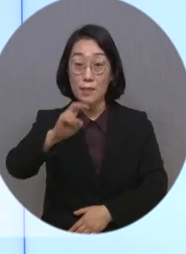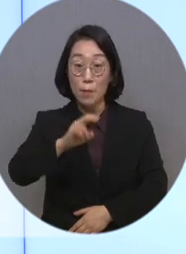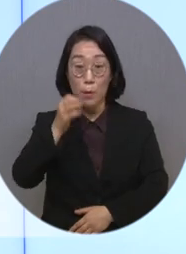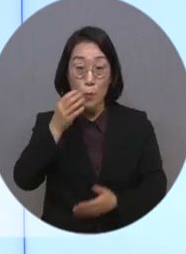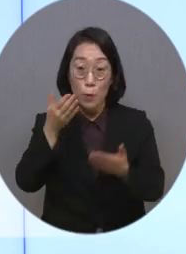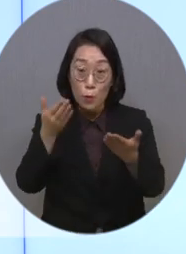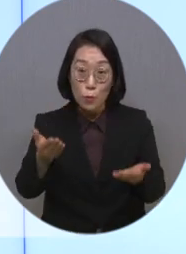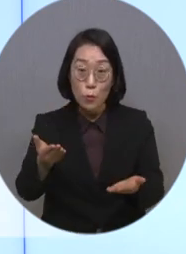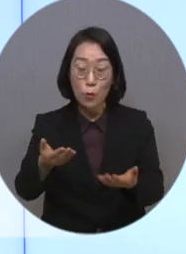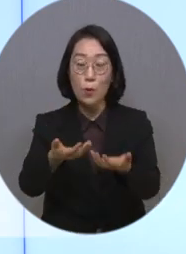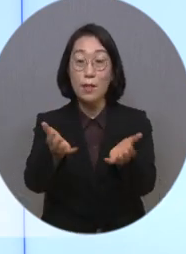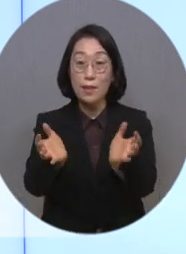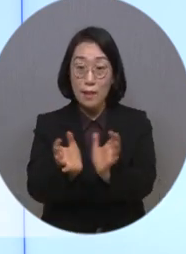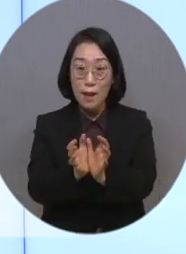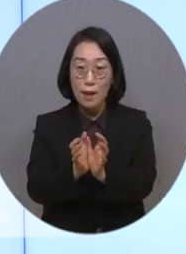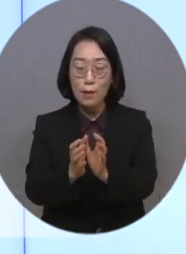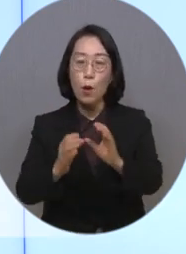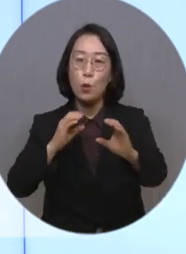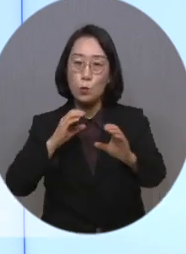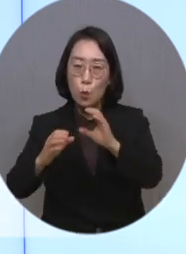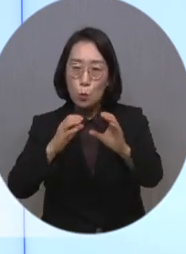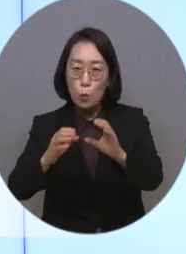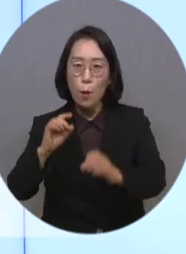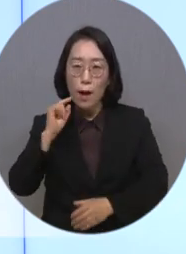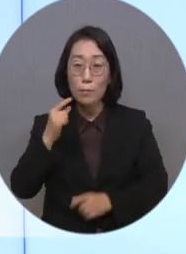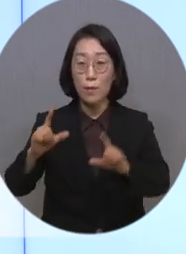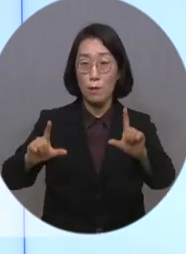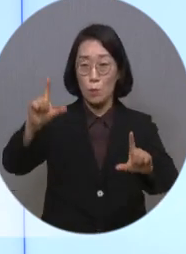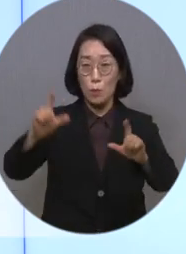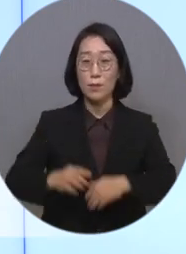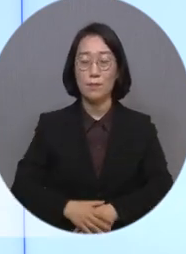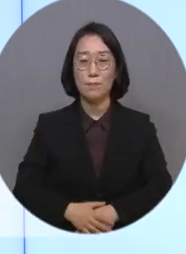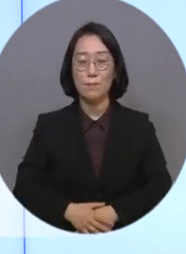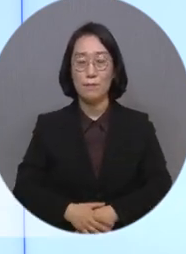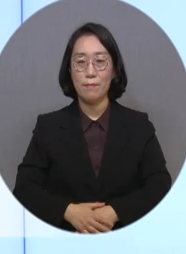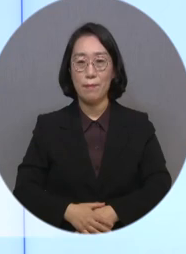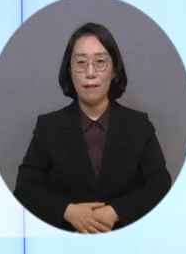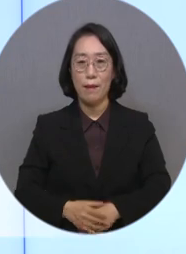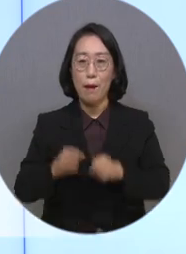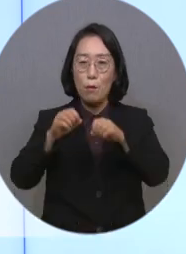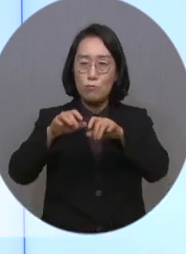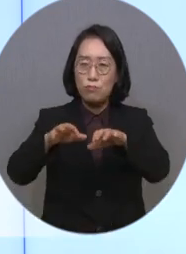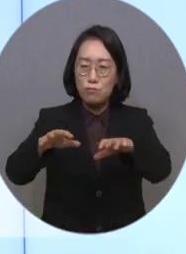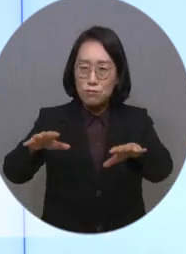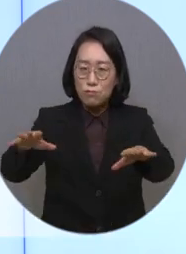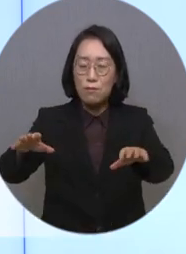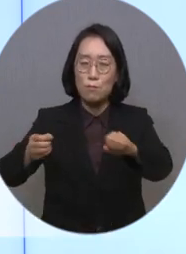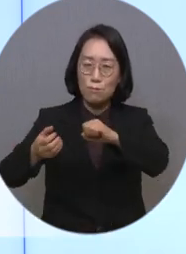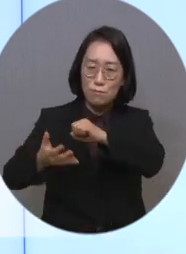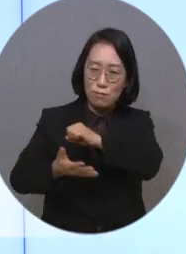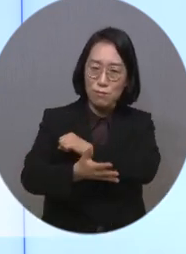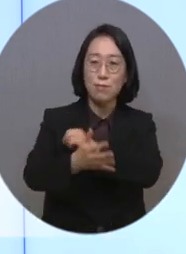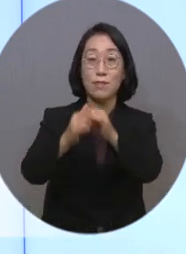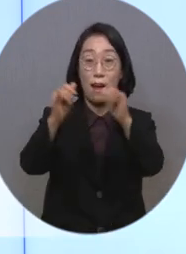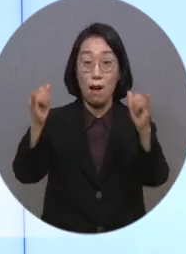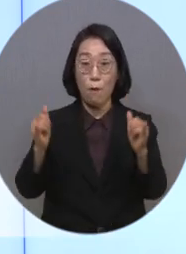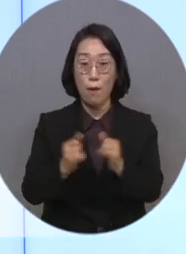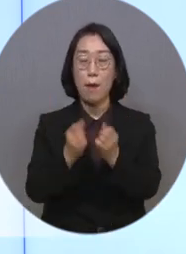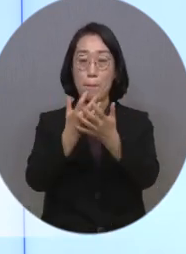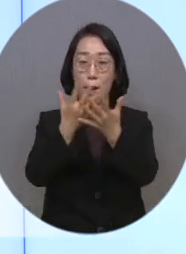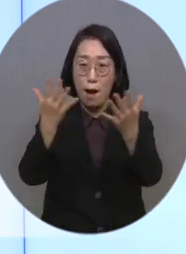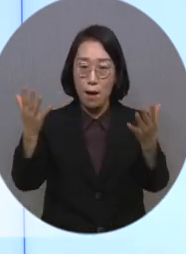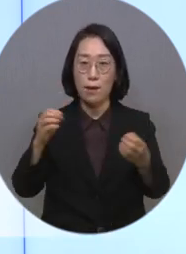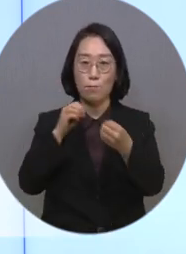선사하는 합창단의 소통의 화음이 함께 같이 퍼져나가서 우리 사회를 더 밝게 만들